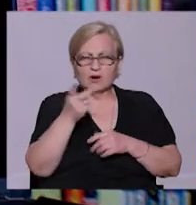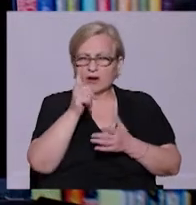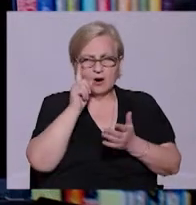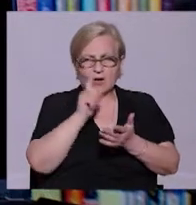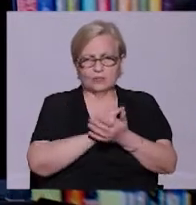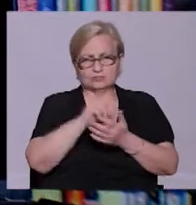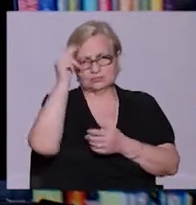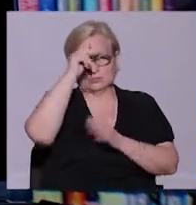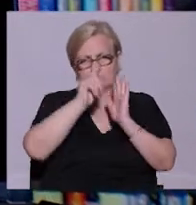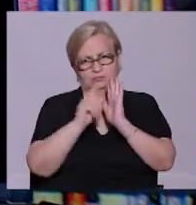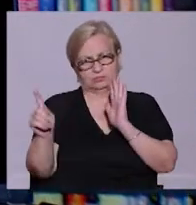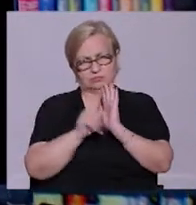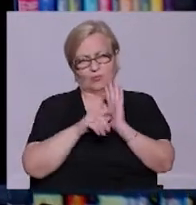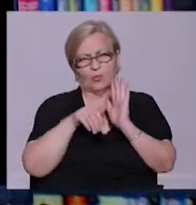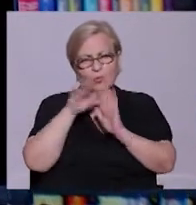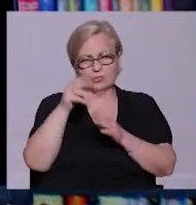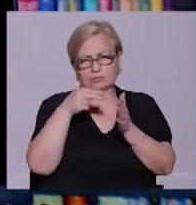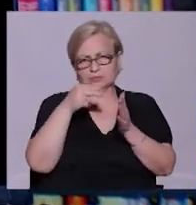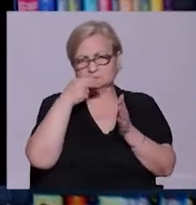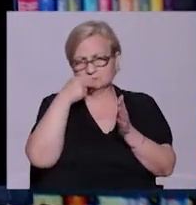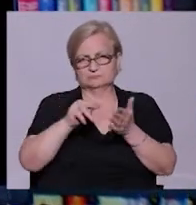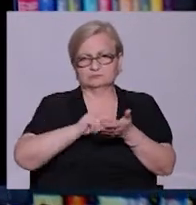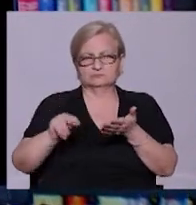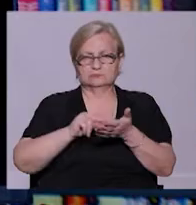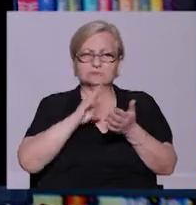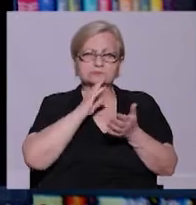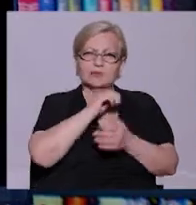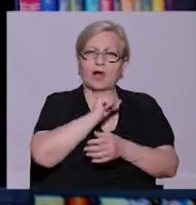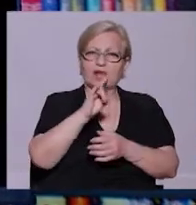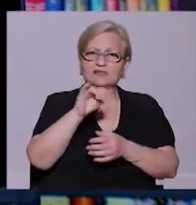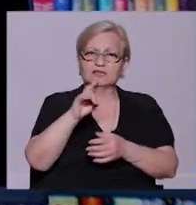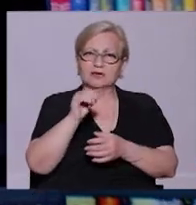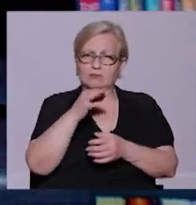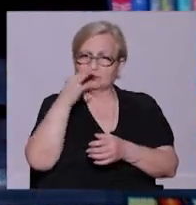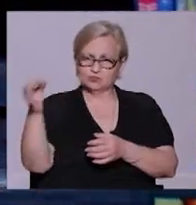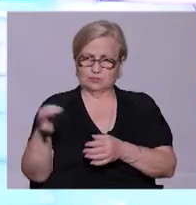იარო და უკეთესი წერა ისწავლო, მხარი აუბა ანიკამ ძმას.